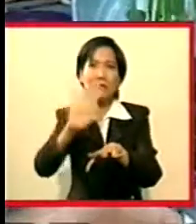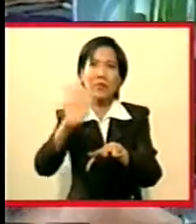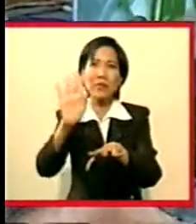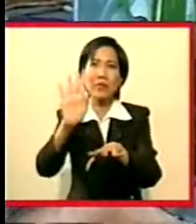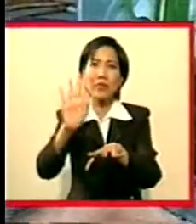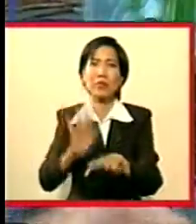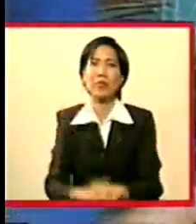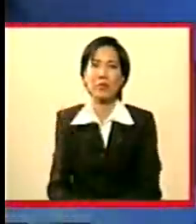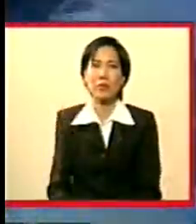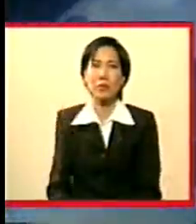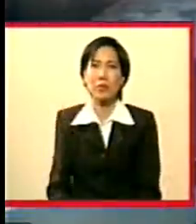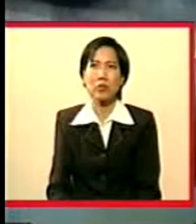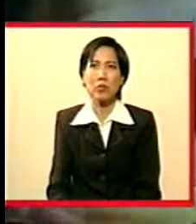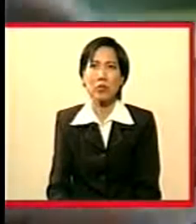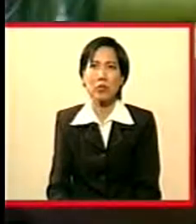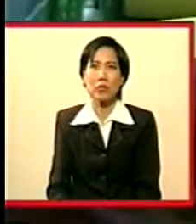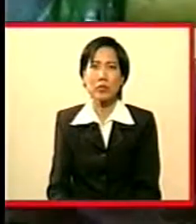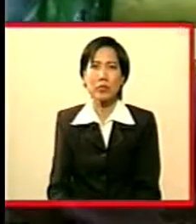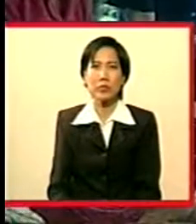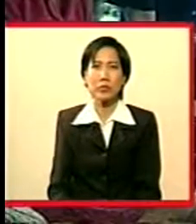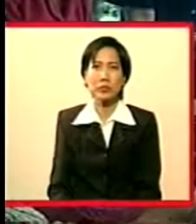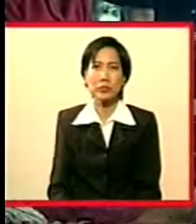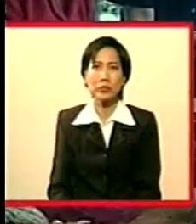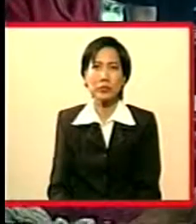ตองที่รองก้นรังถึง